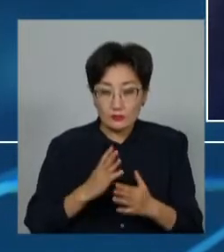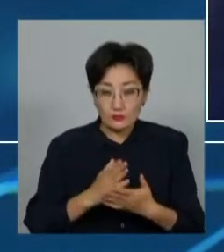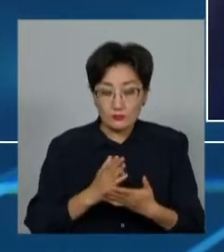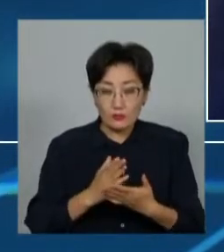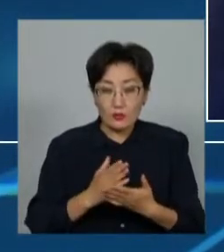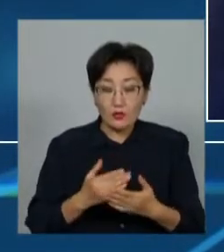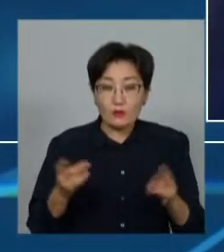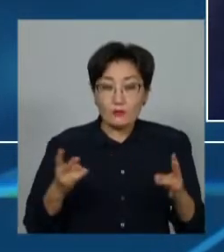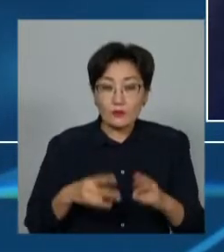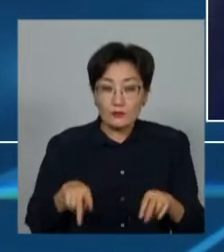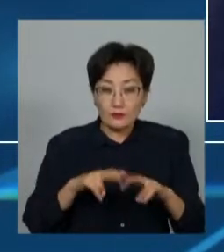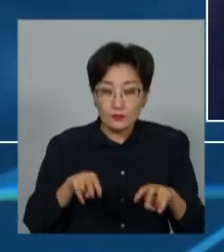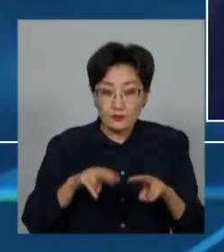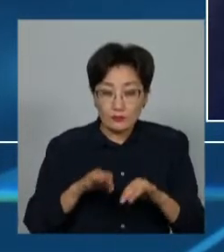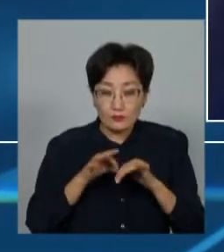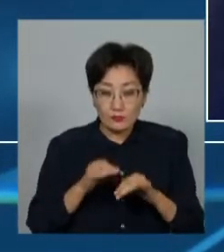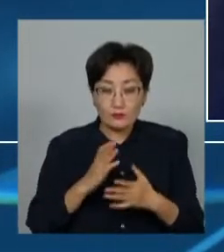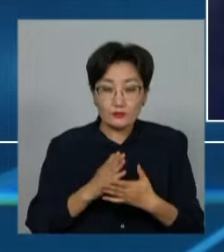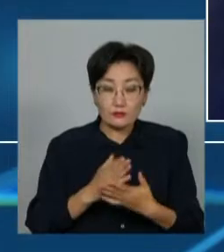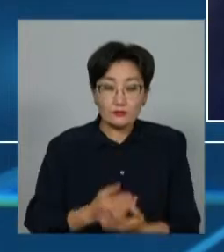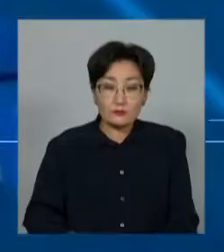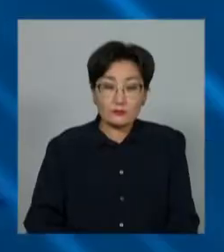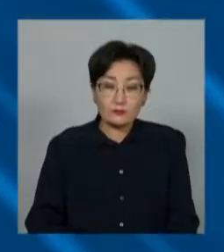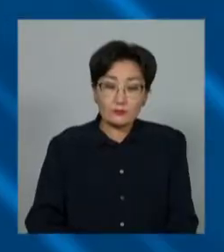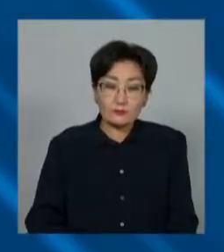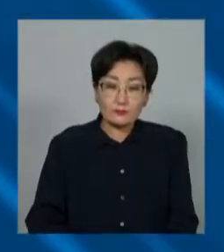жүргізілуде. Тиісті сараптамалар тағайындалды.